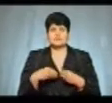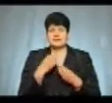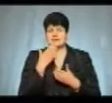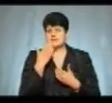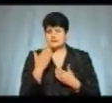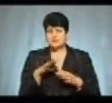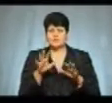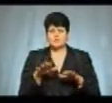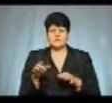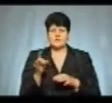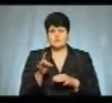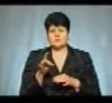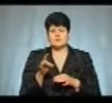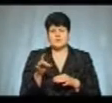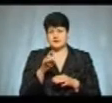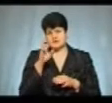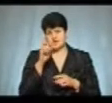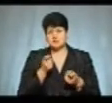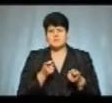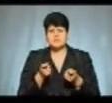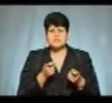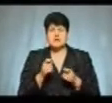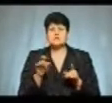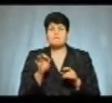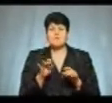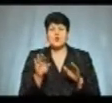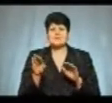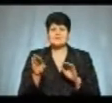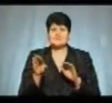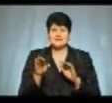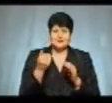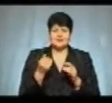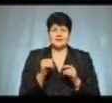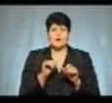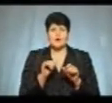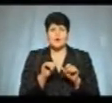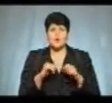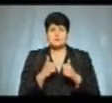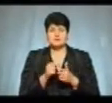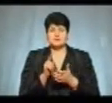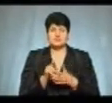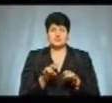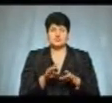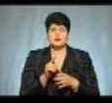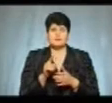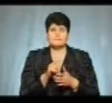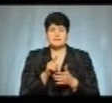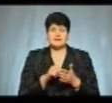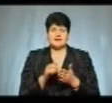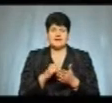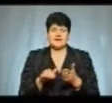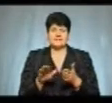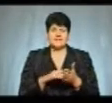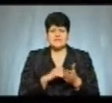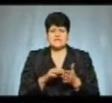до голови Тернопільської райдержадміністрації про скликання комісії, яка має вирішити питання ліквідації звалища. Перший заступник